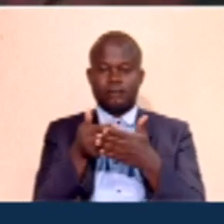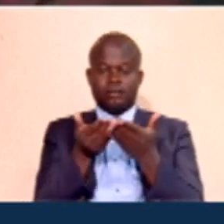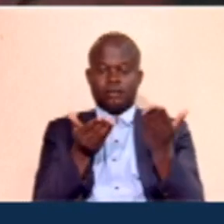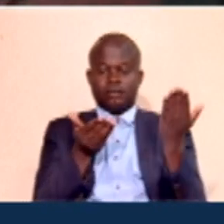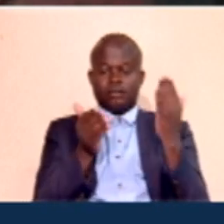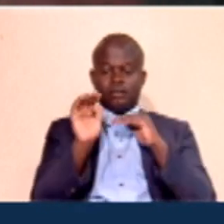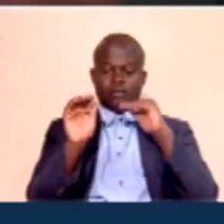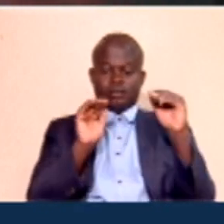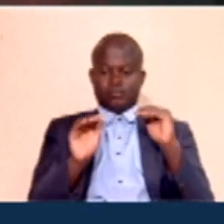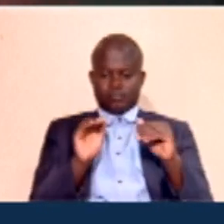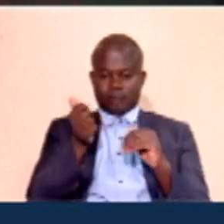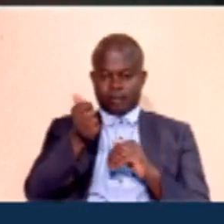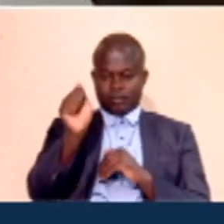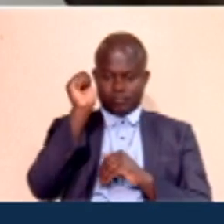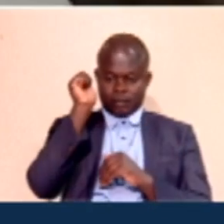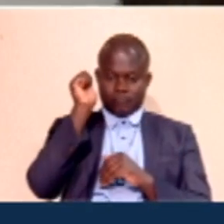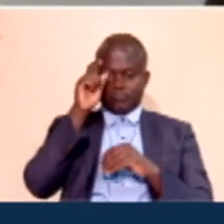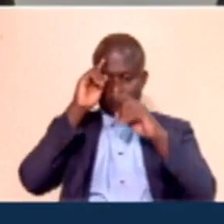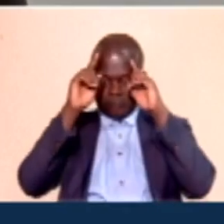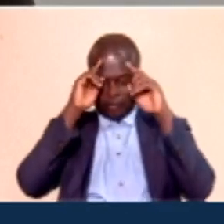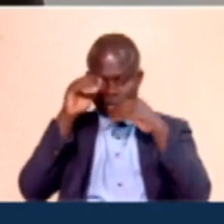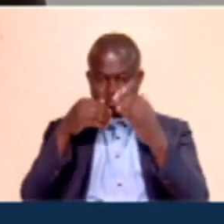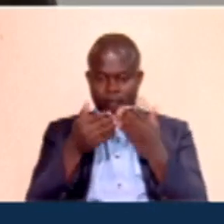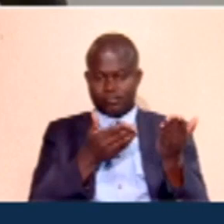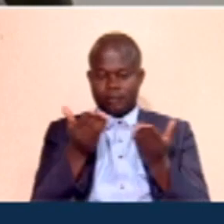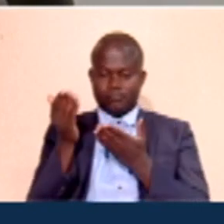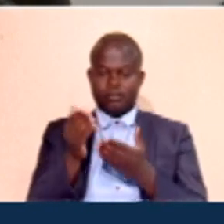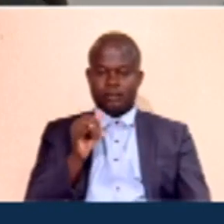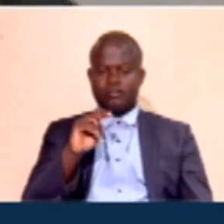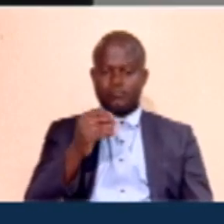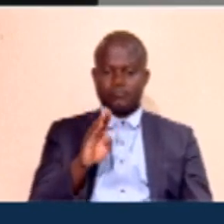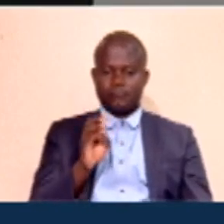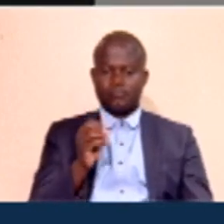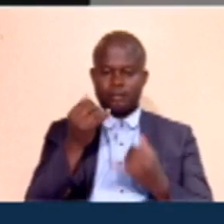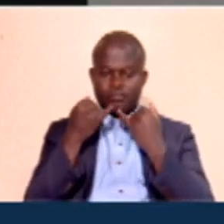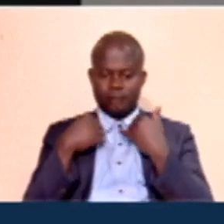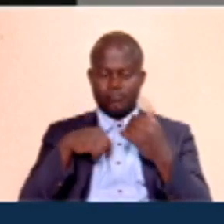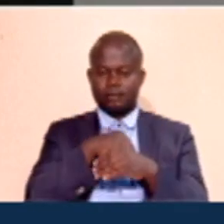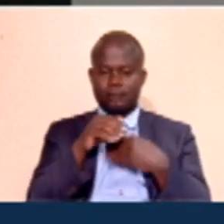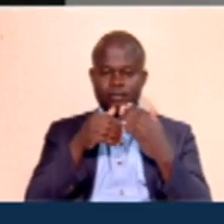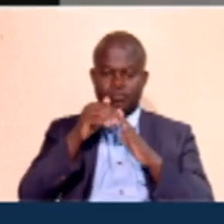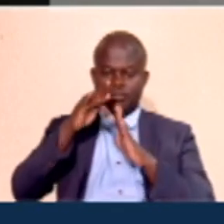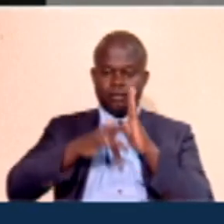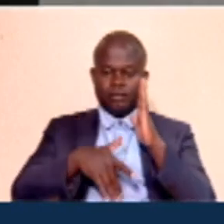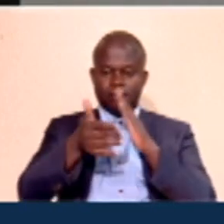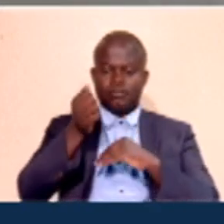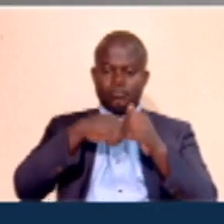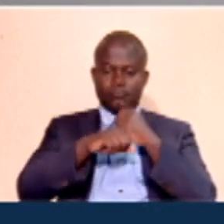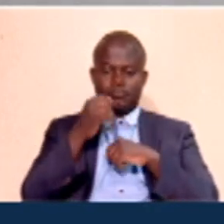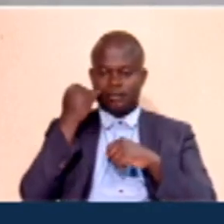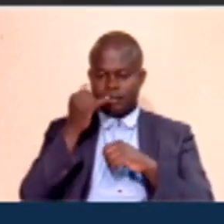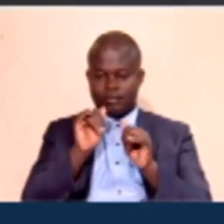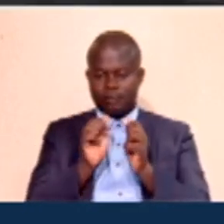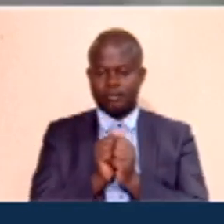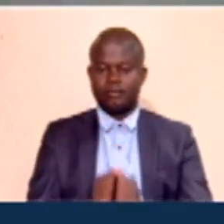reka tubibaze uwabihanze. Reka twakire Ingabo King atubwire birambuye kuri iki gikorwa niba